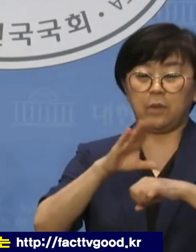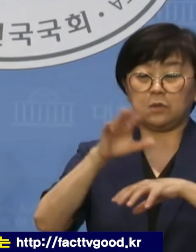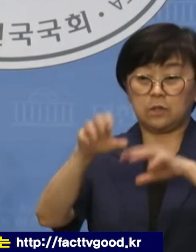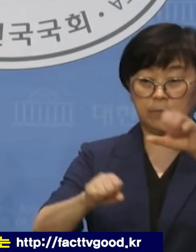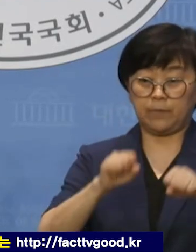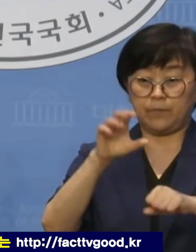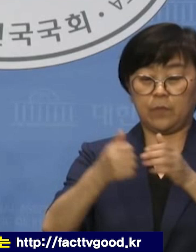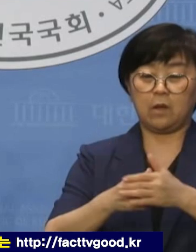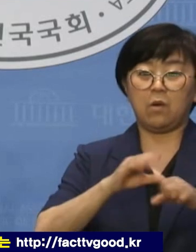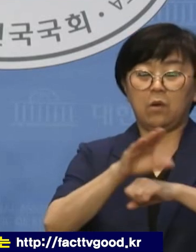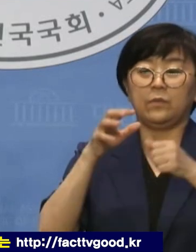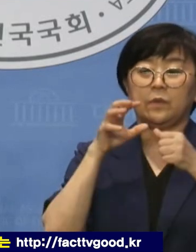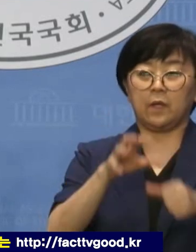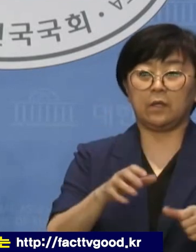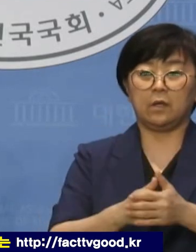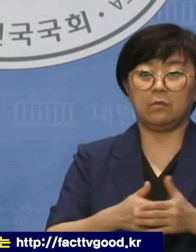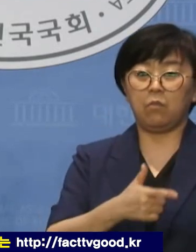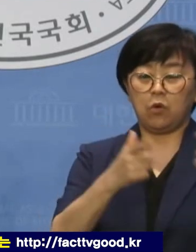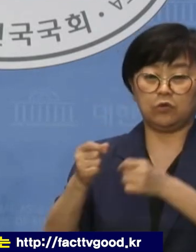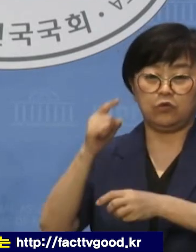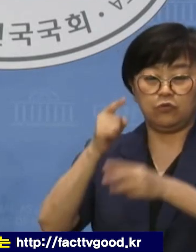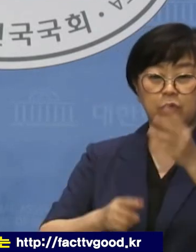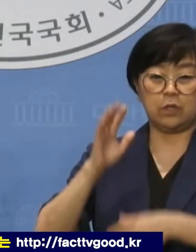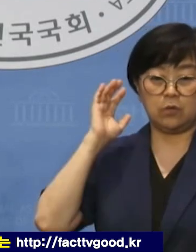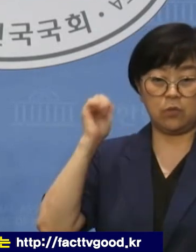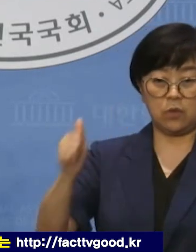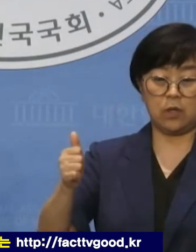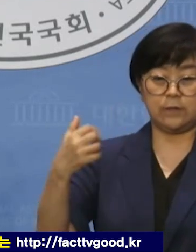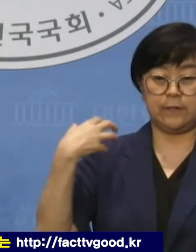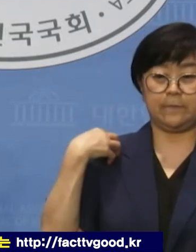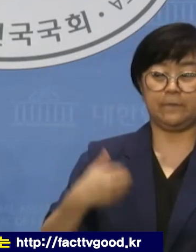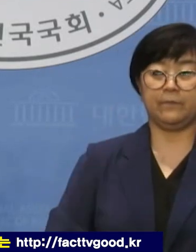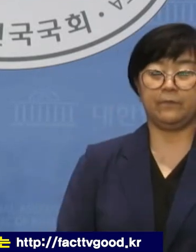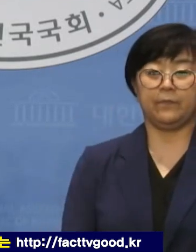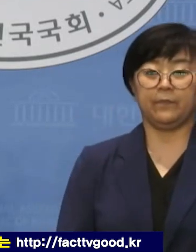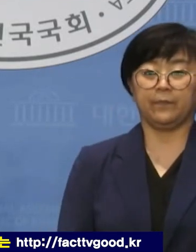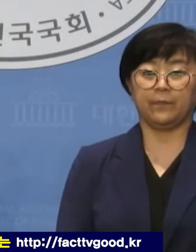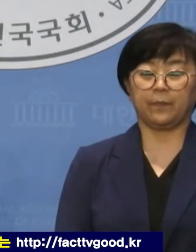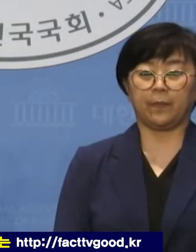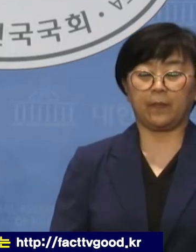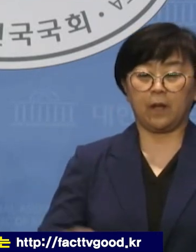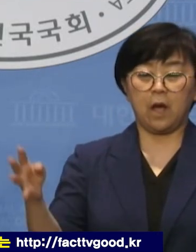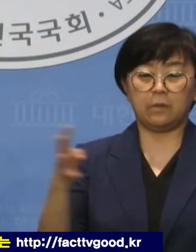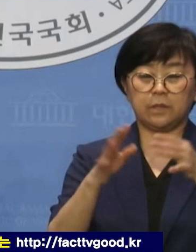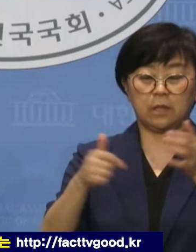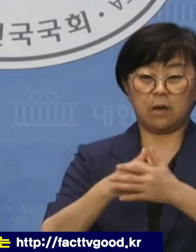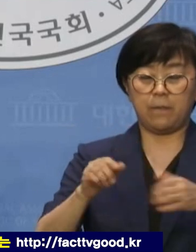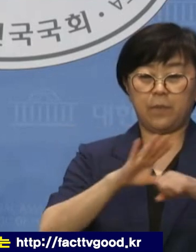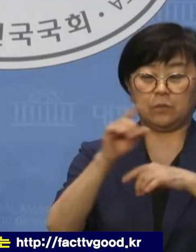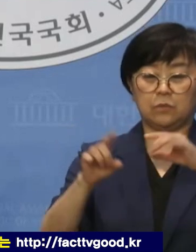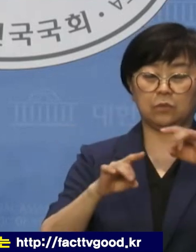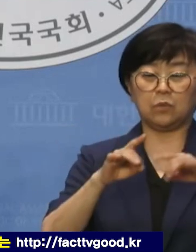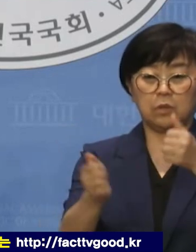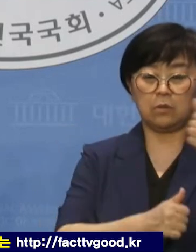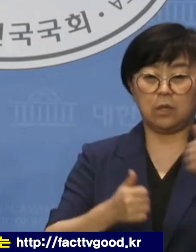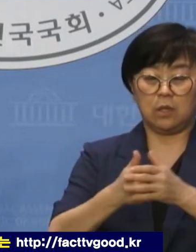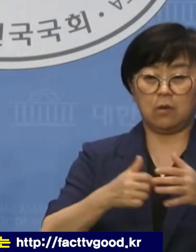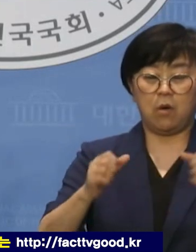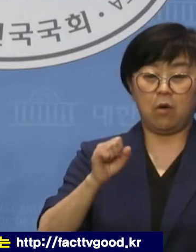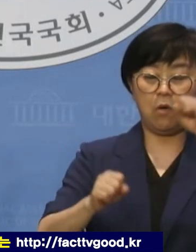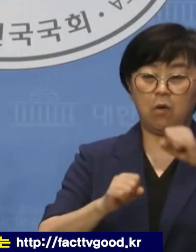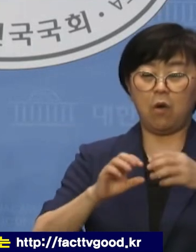방송 장악과 언론 탄압은 모두 윤석열 대통령 책임입니다. 합의제 기관 방통위를 엉망으로